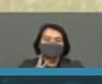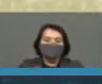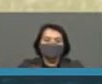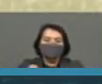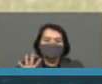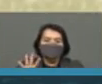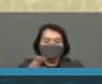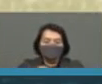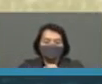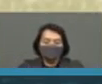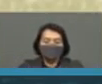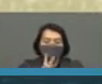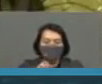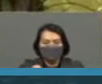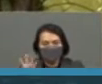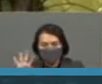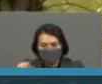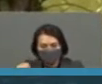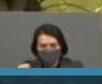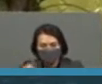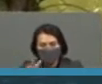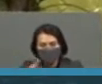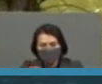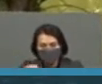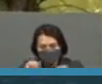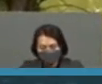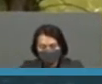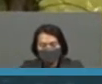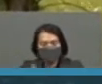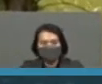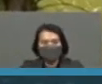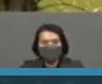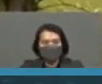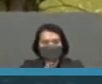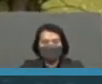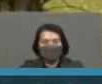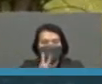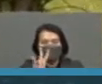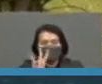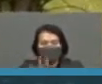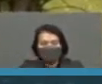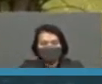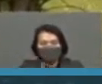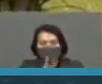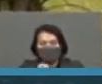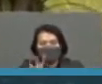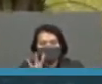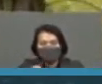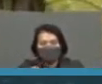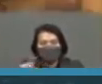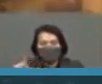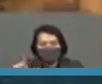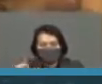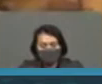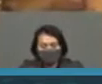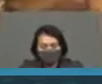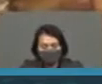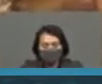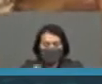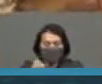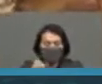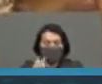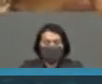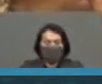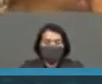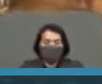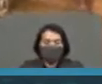างสาวรัชดาธนาดิเรกรองโฆษกประจำสำนักนายกรัฐมนตรีแถลงว่าในส่วนของเกษตรกรชาวสวนปาล์มน้ำมันคณะรัฐมนตรีอนุ